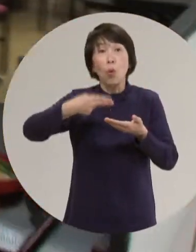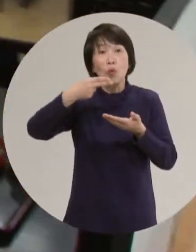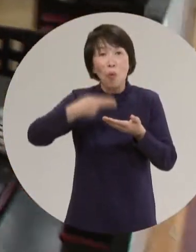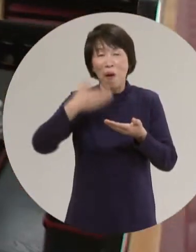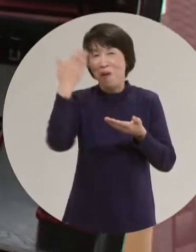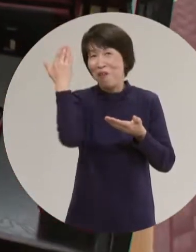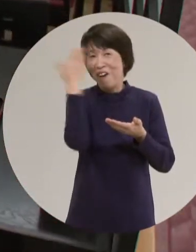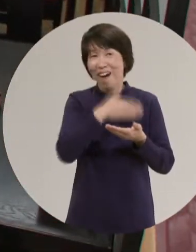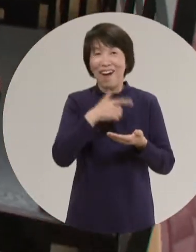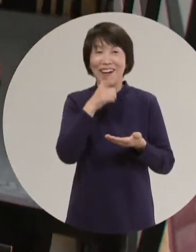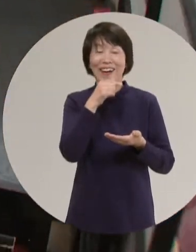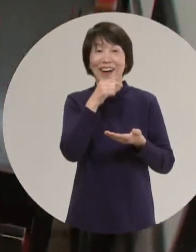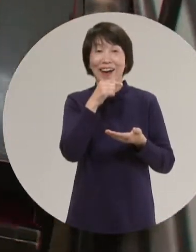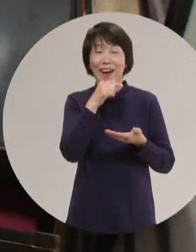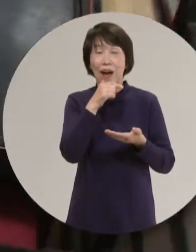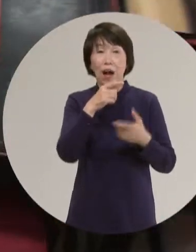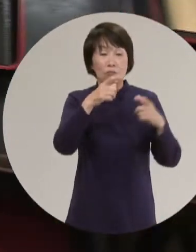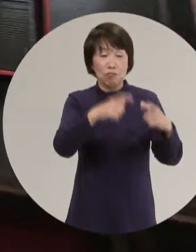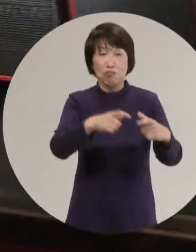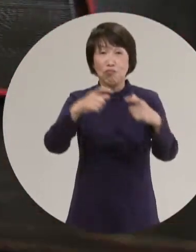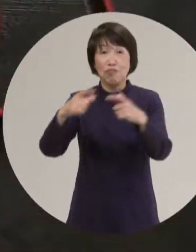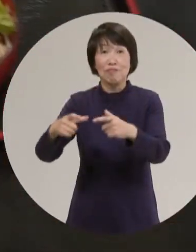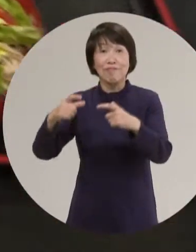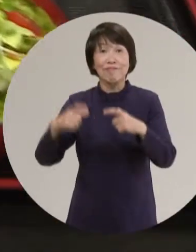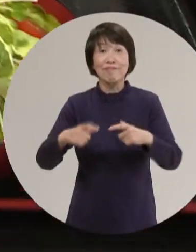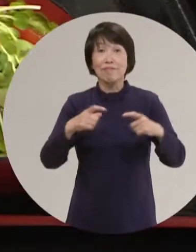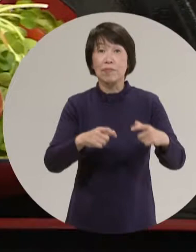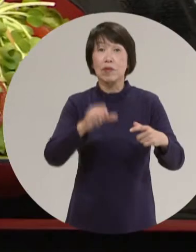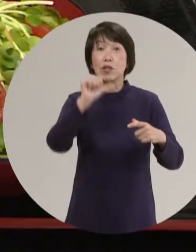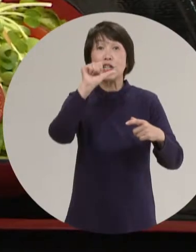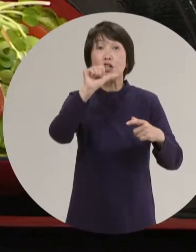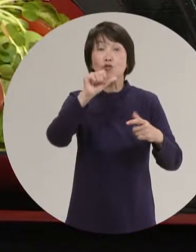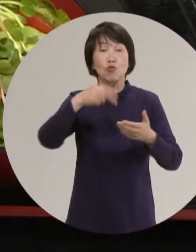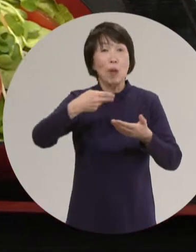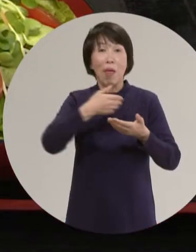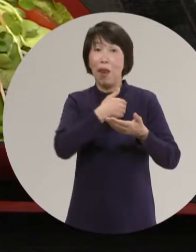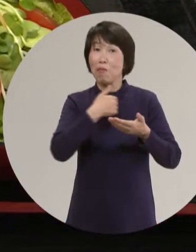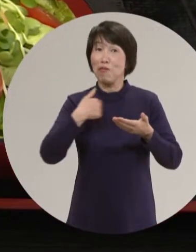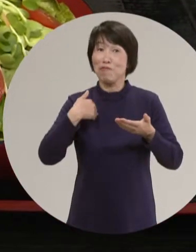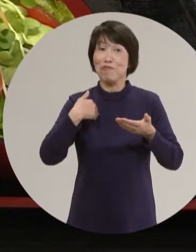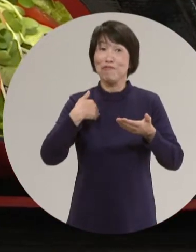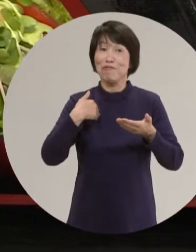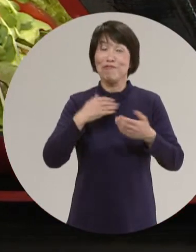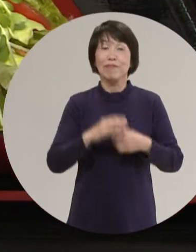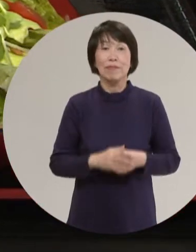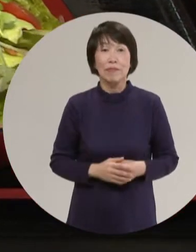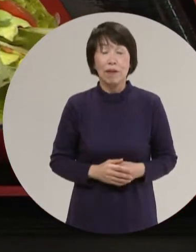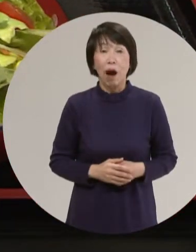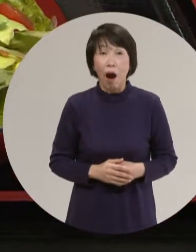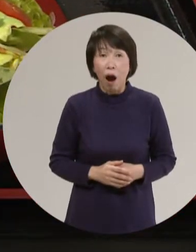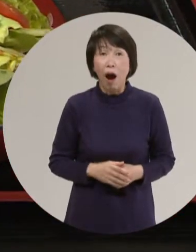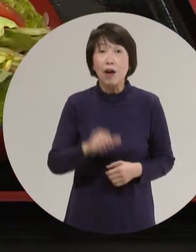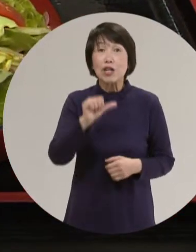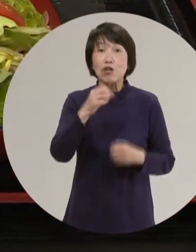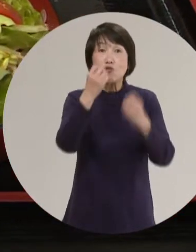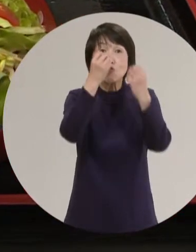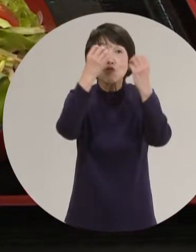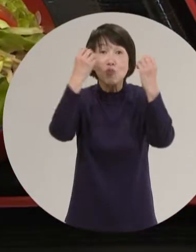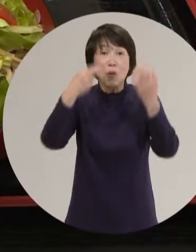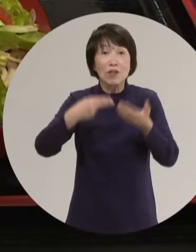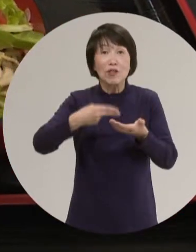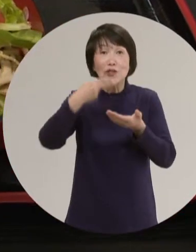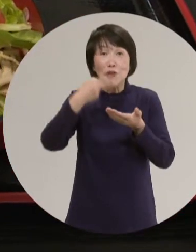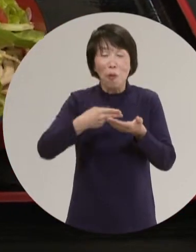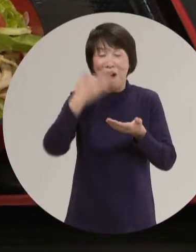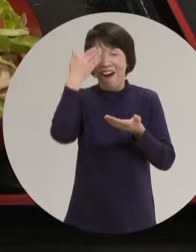つの種類のおそばを召し上がりいただける5つ星そばでございます。 なんと5つ星そば。